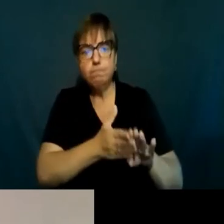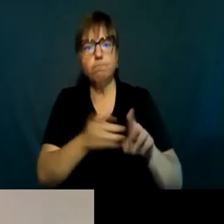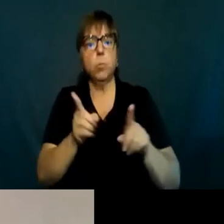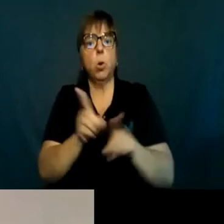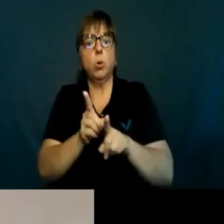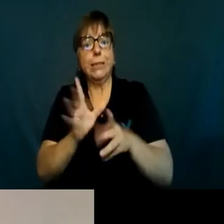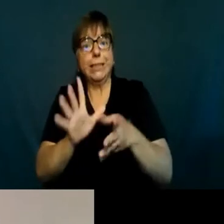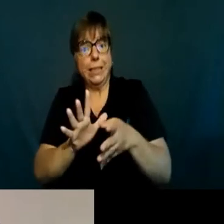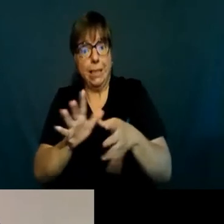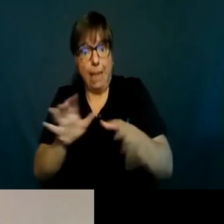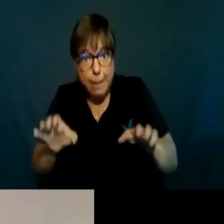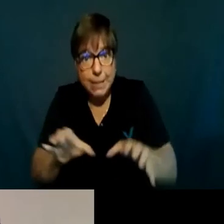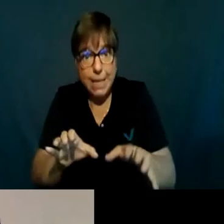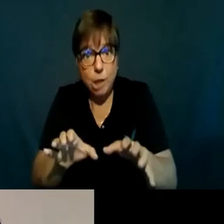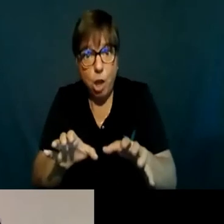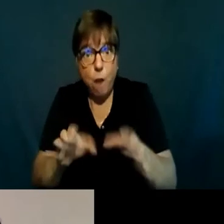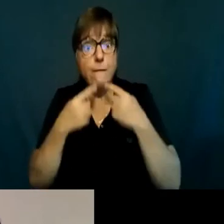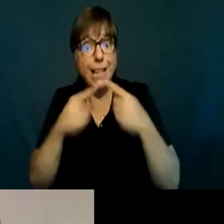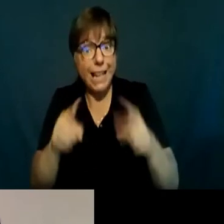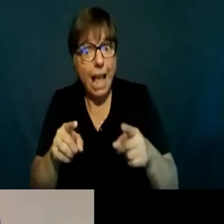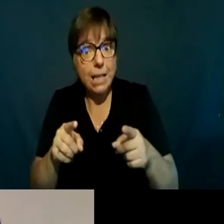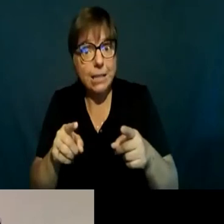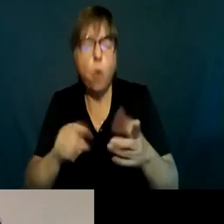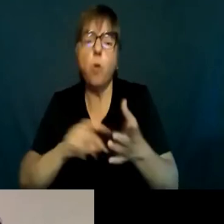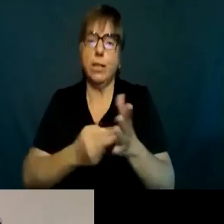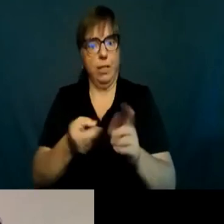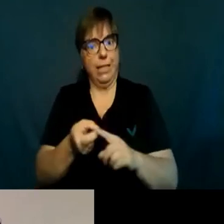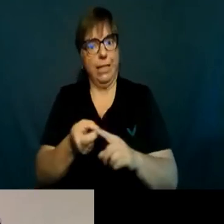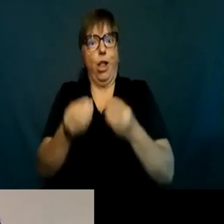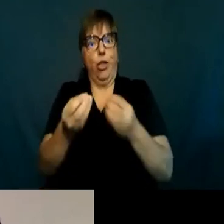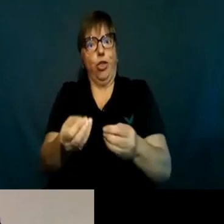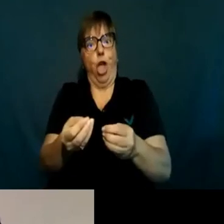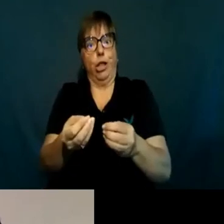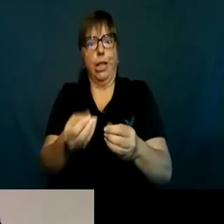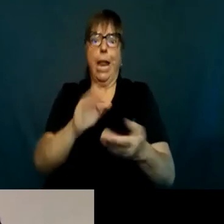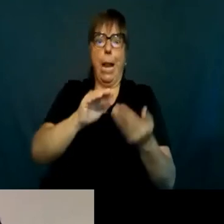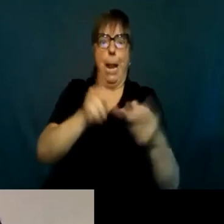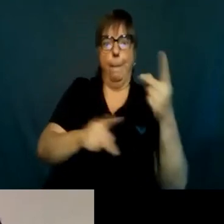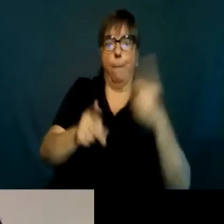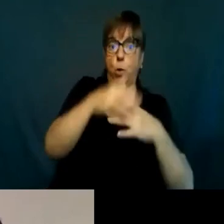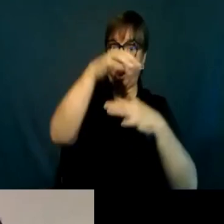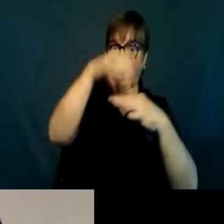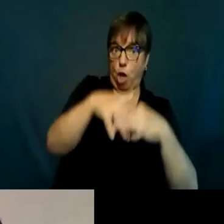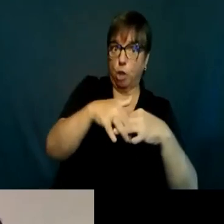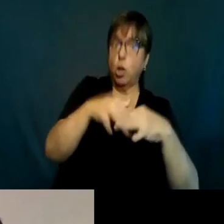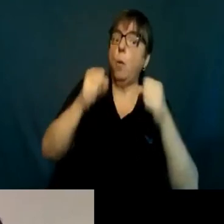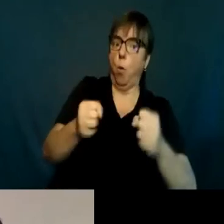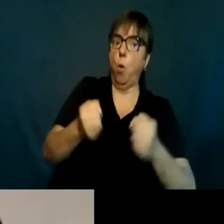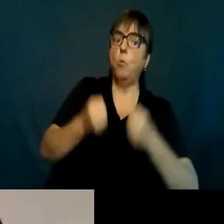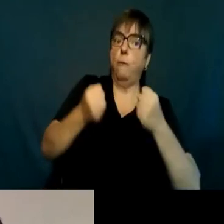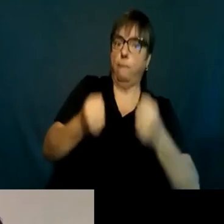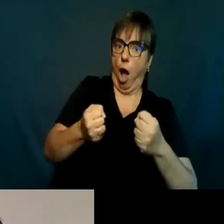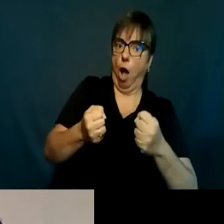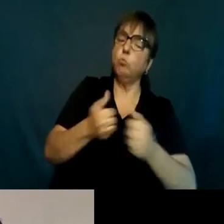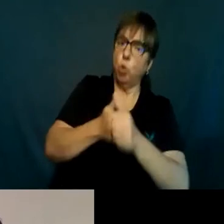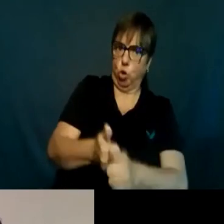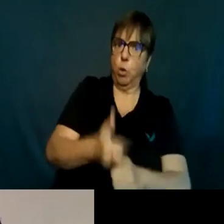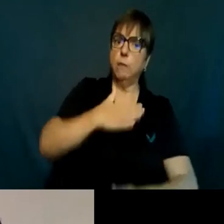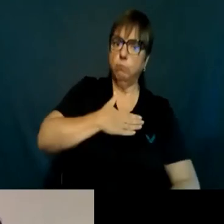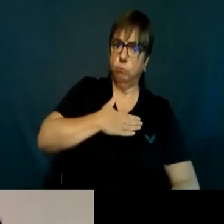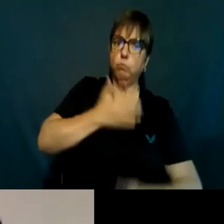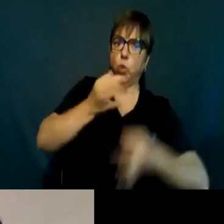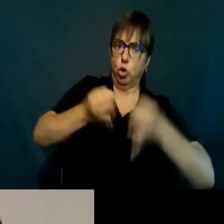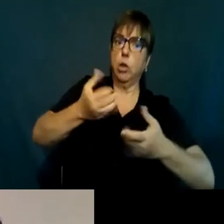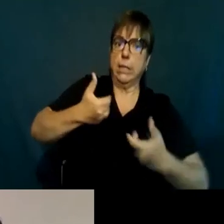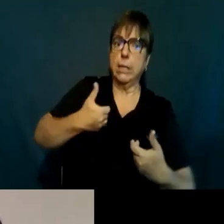œuvre de la Déclaration permettrait de renforcer la capacité des peuples autochtones de mettre en application leur juridiction et leurs ordres